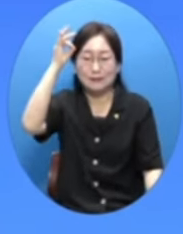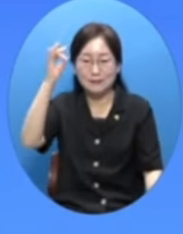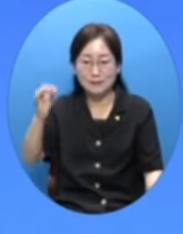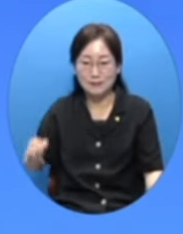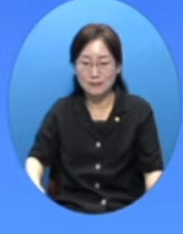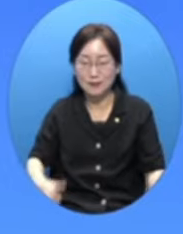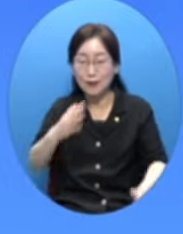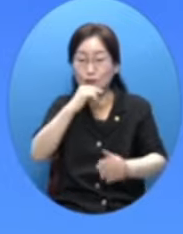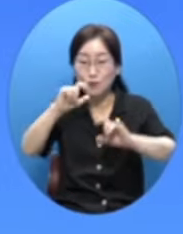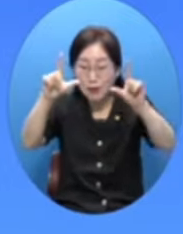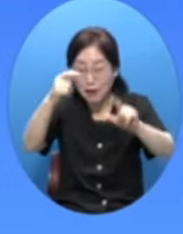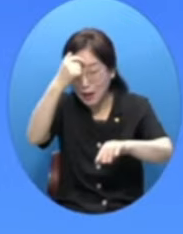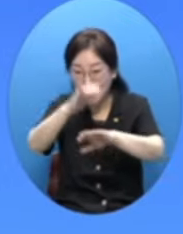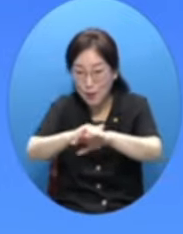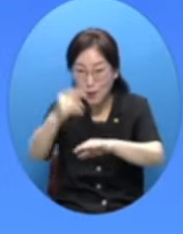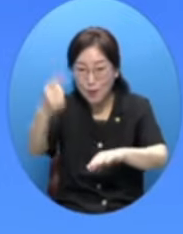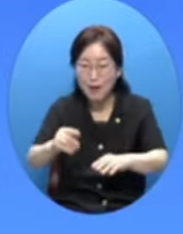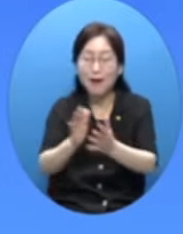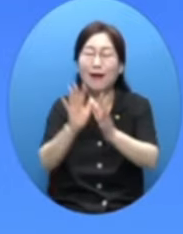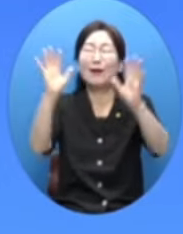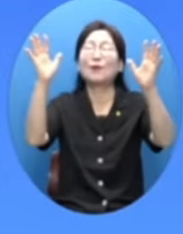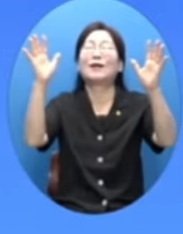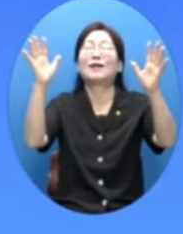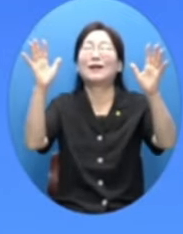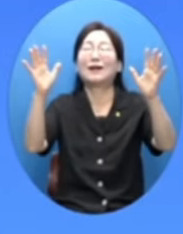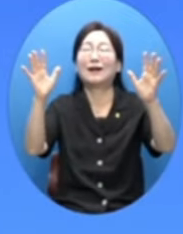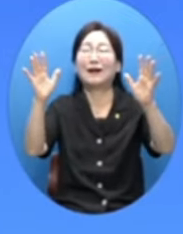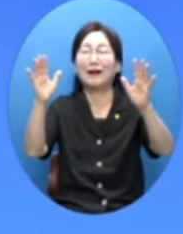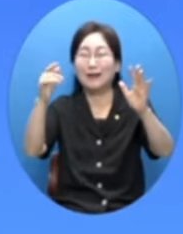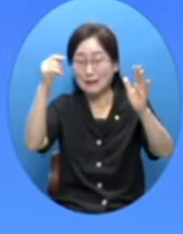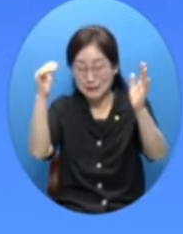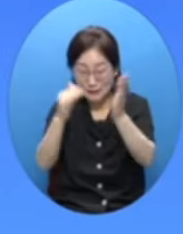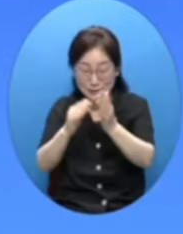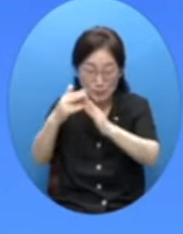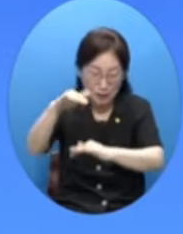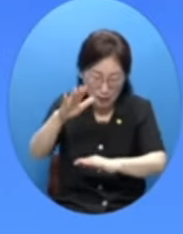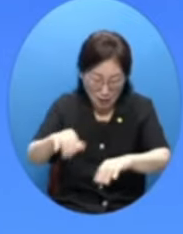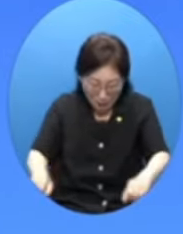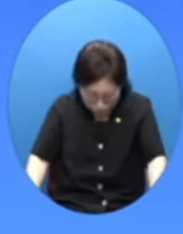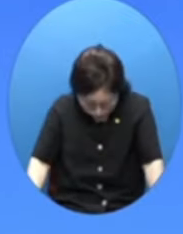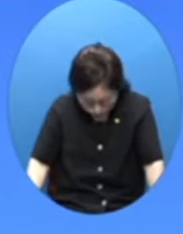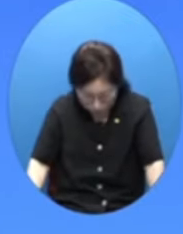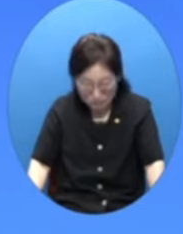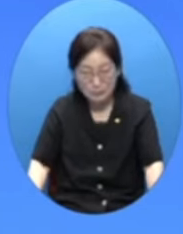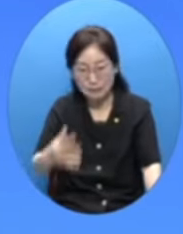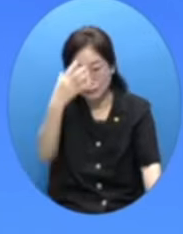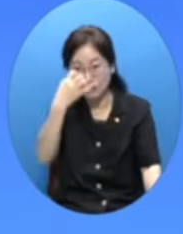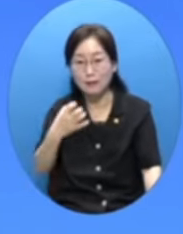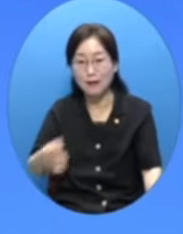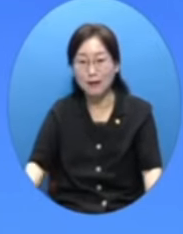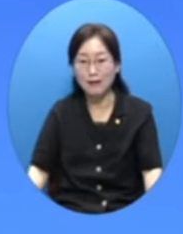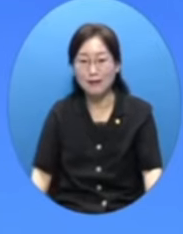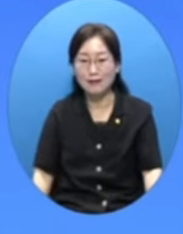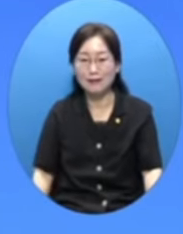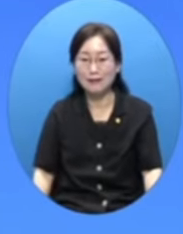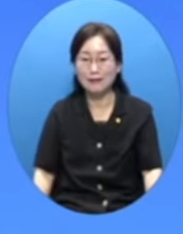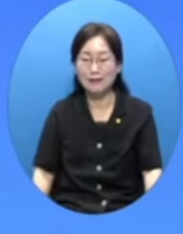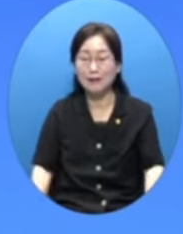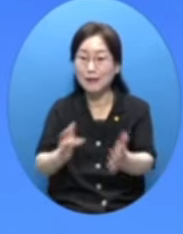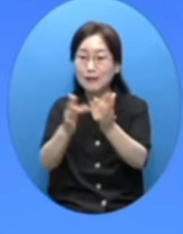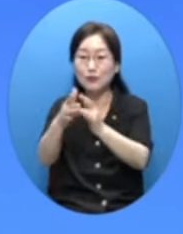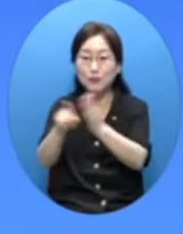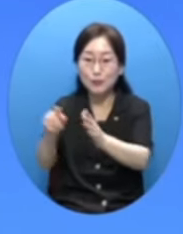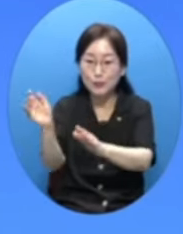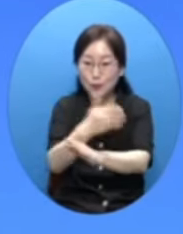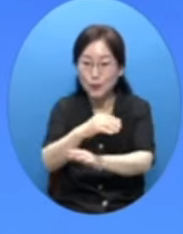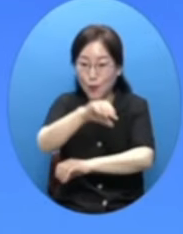그래서 주일날 예배만 드리면 할렐루야 하는데 나가면서부터 또 그렇게 축출고 내려갑니다. 그러니까 예수 믿고 나서